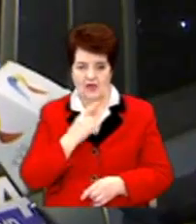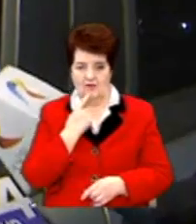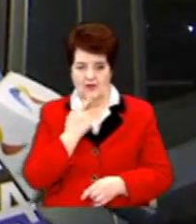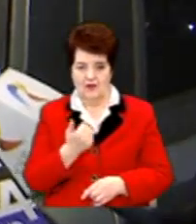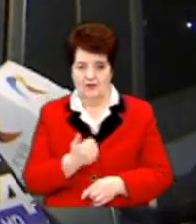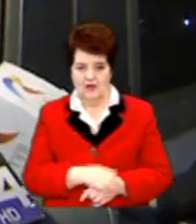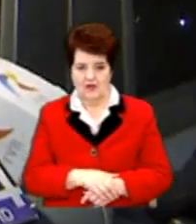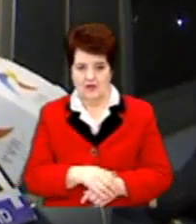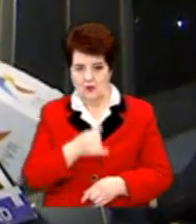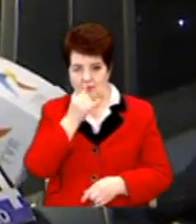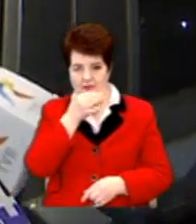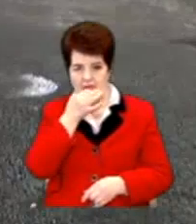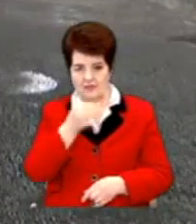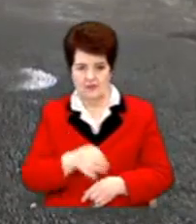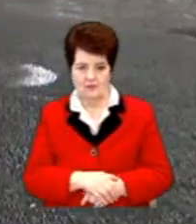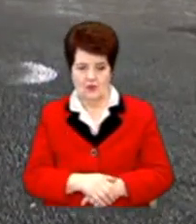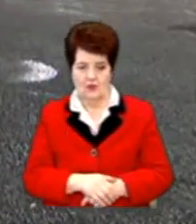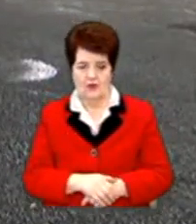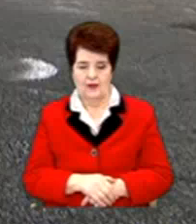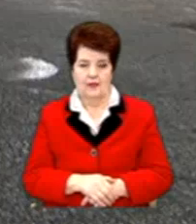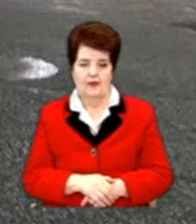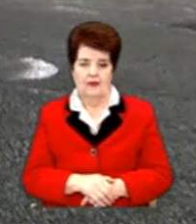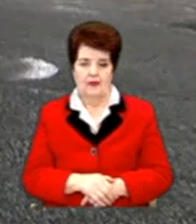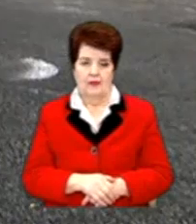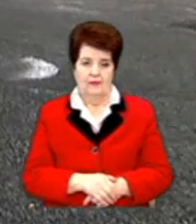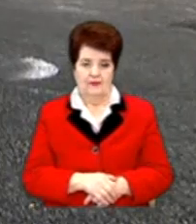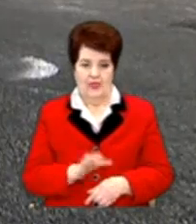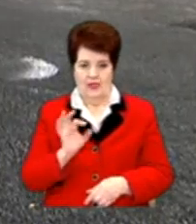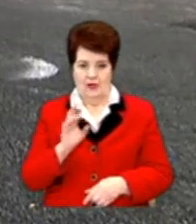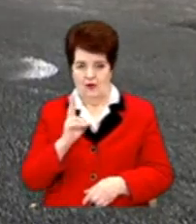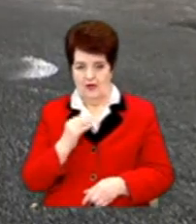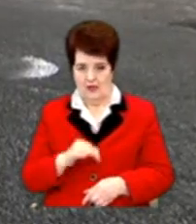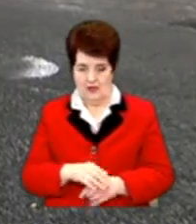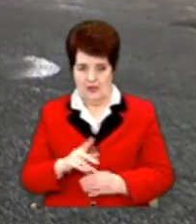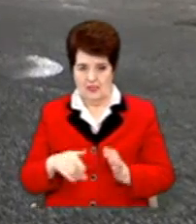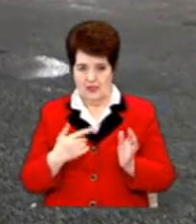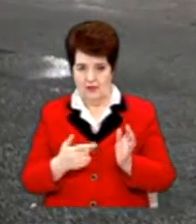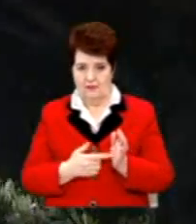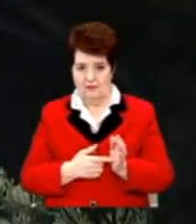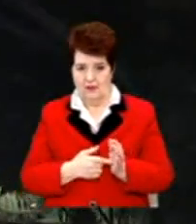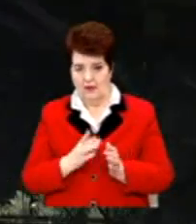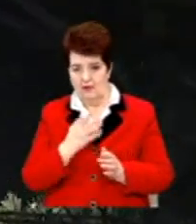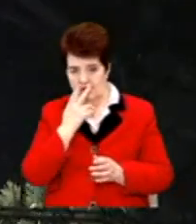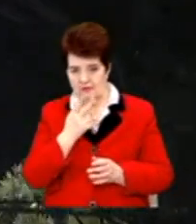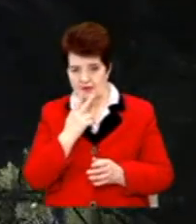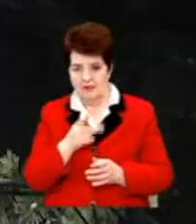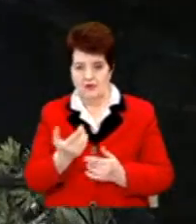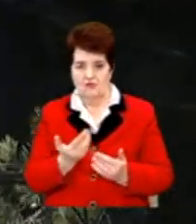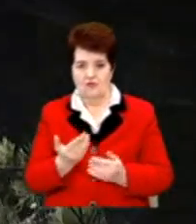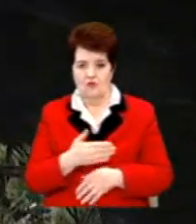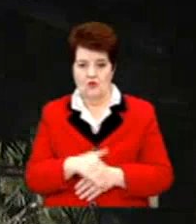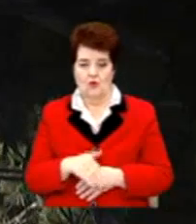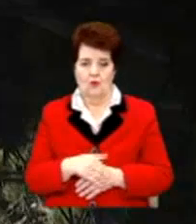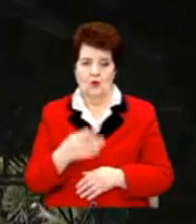bine, nu pot să zic chiar ok, dar carosabil este ok. Mi se pare o prostie că au închis drumurile, sincer să fiu. După